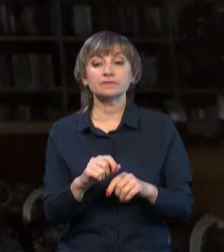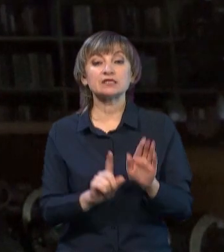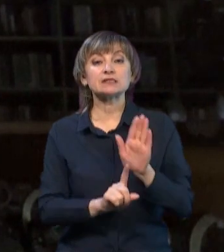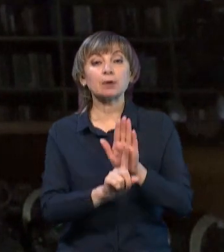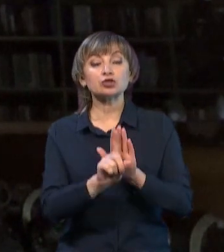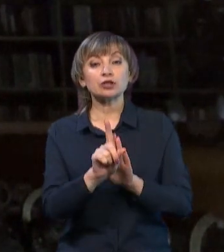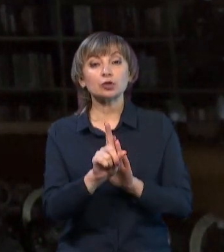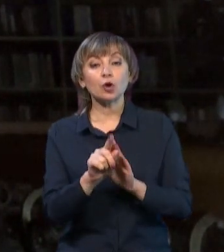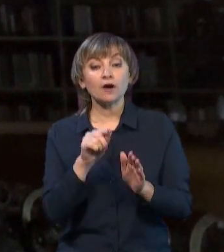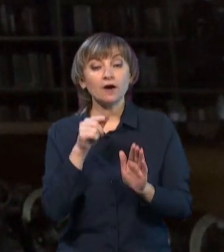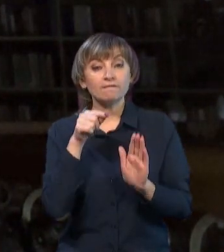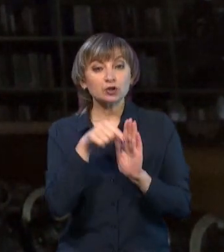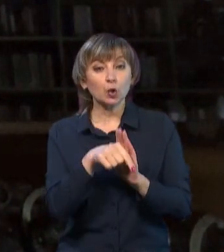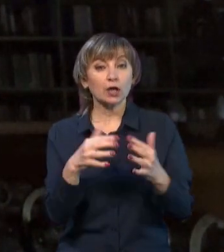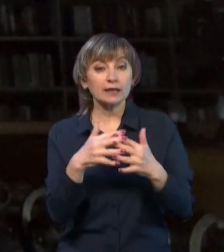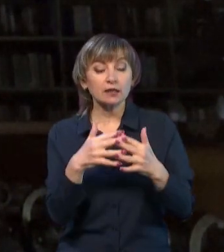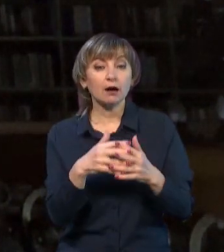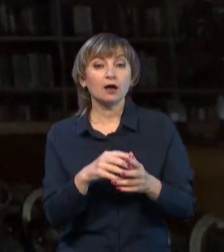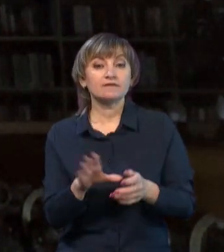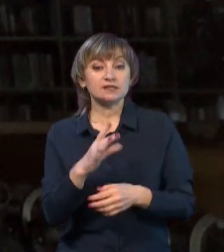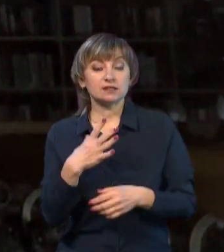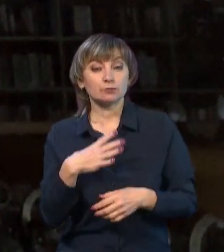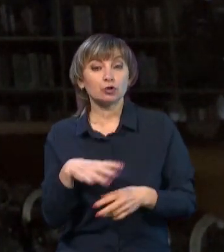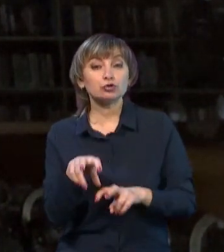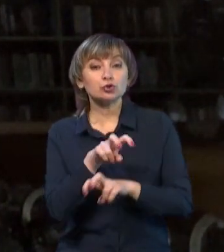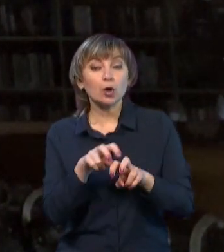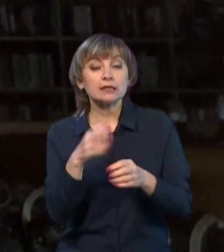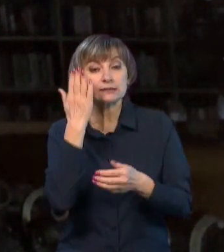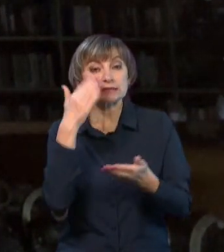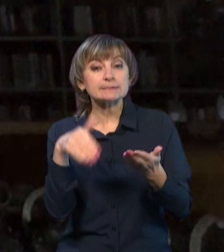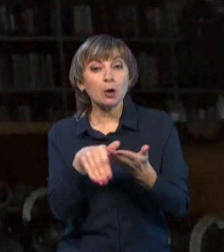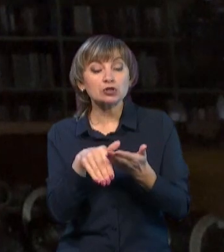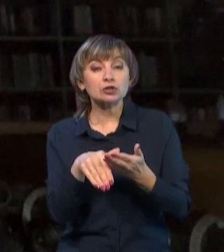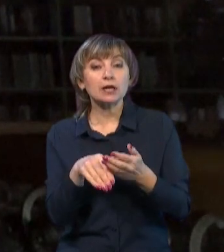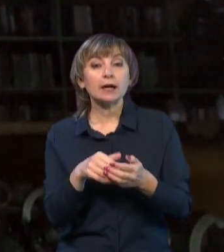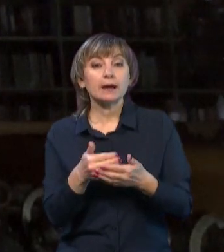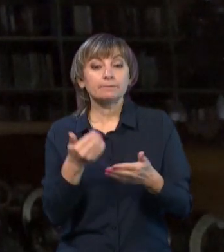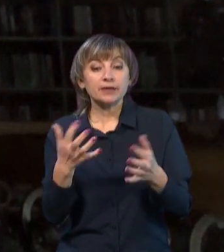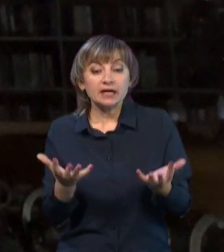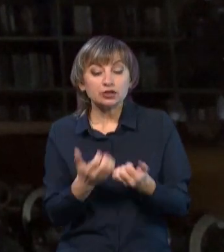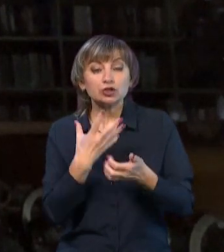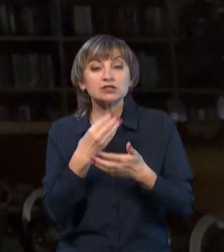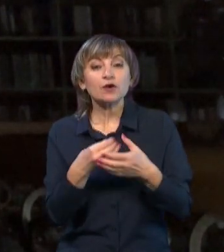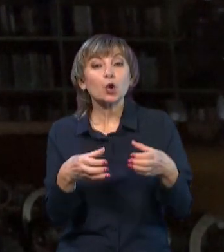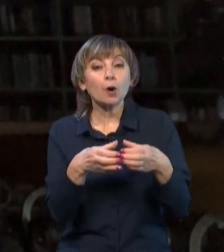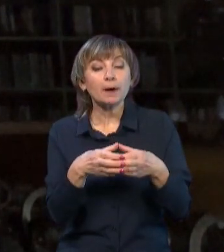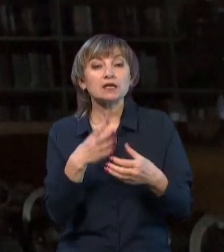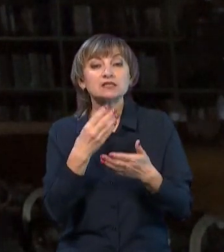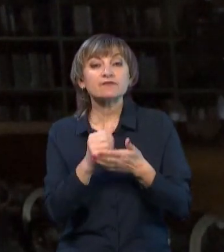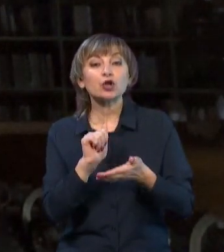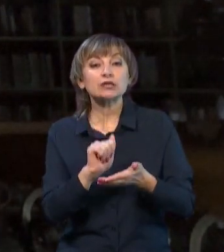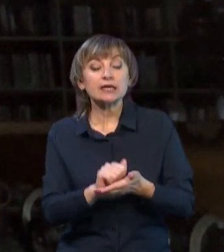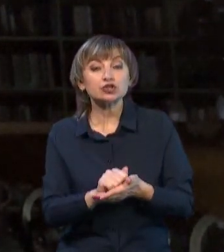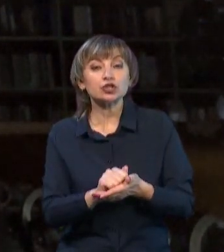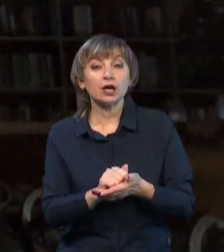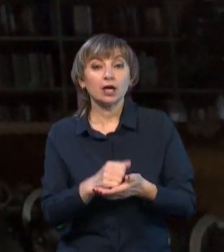початку вторгнення всі ми були змушені шукати способи, передусім, рятувати свою команду, свої тиражі.